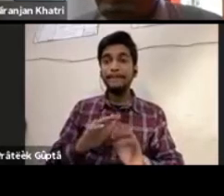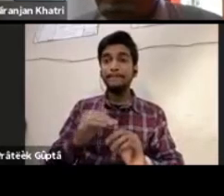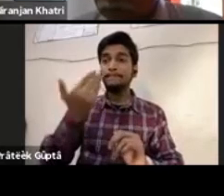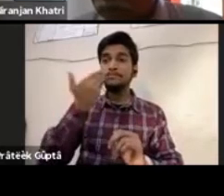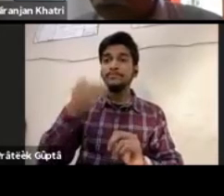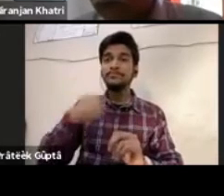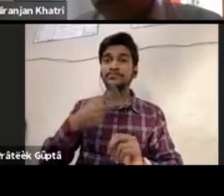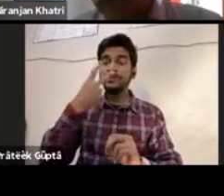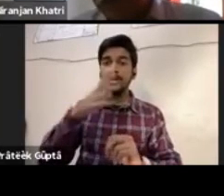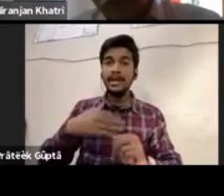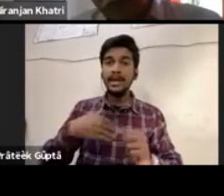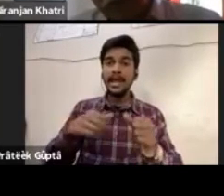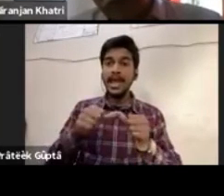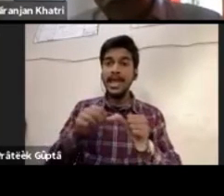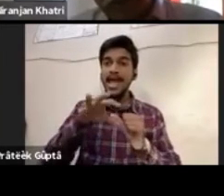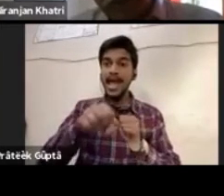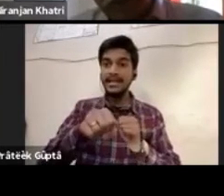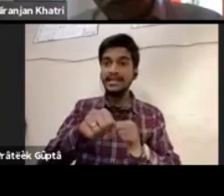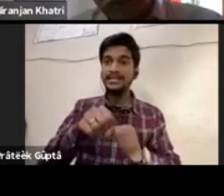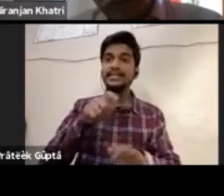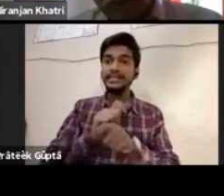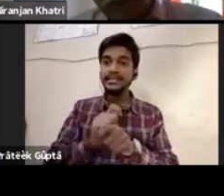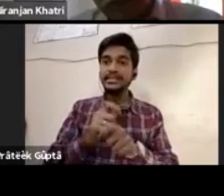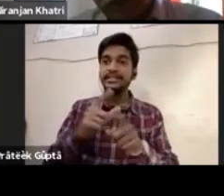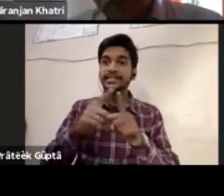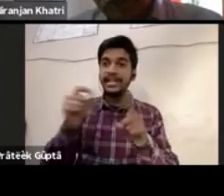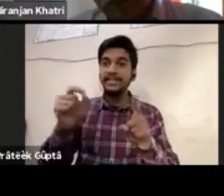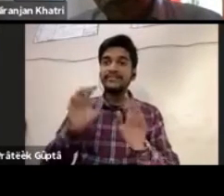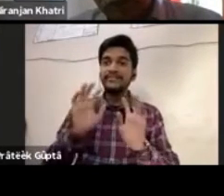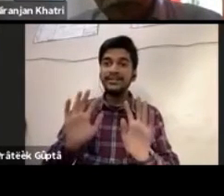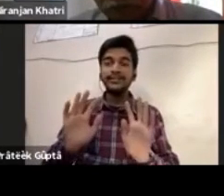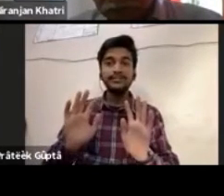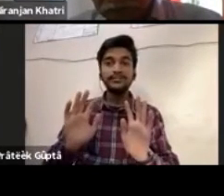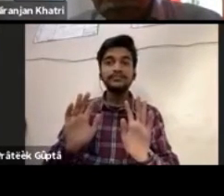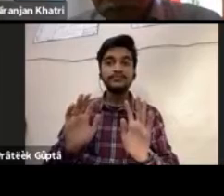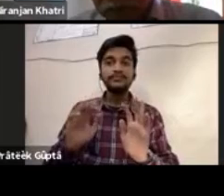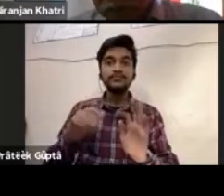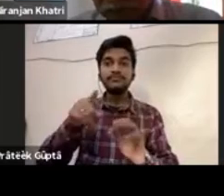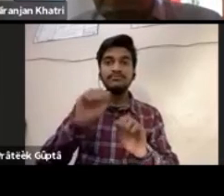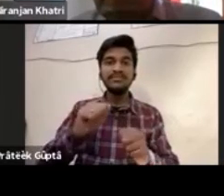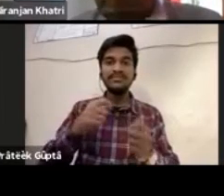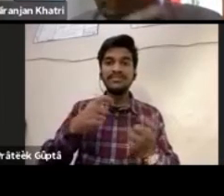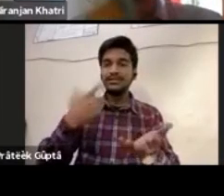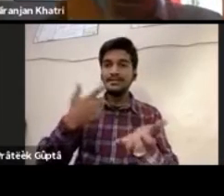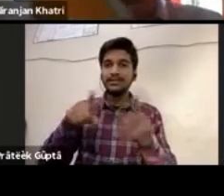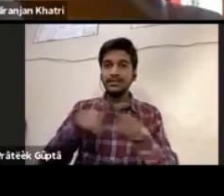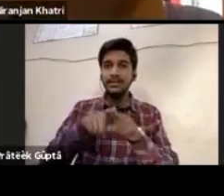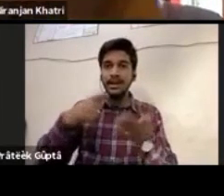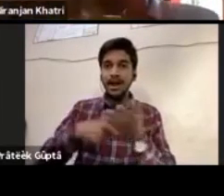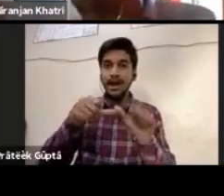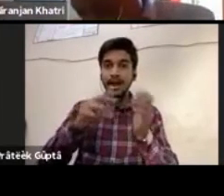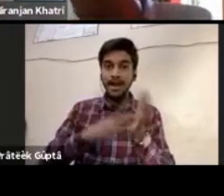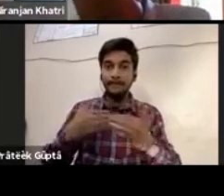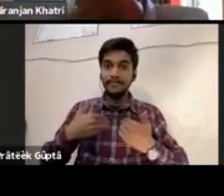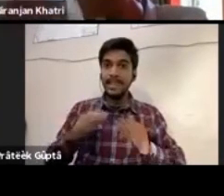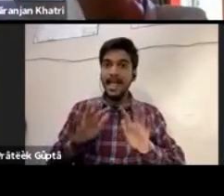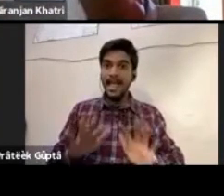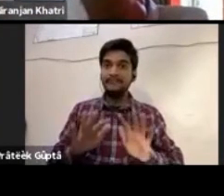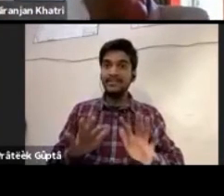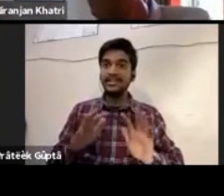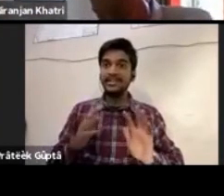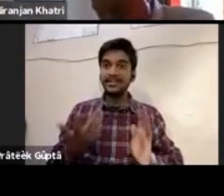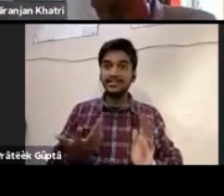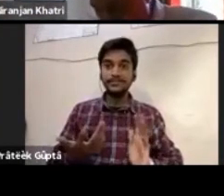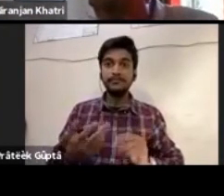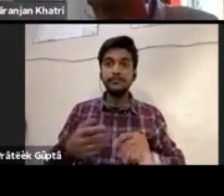accessibility, having constructed a ramp or having fitted